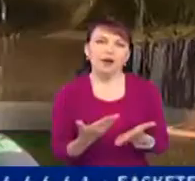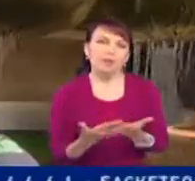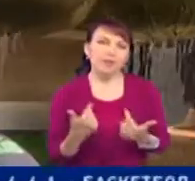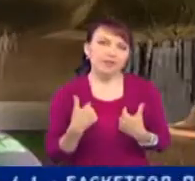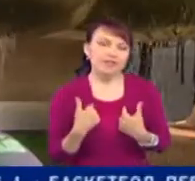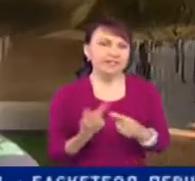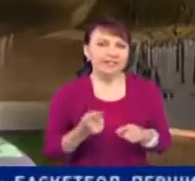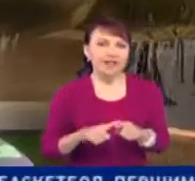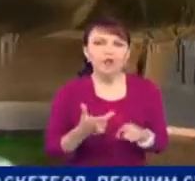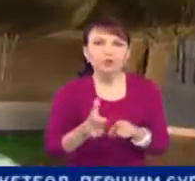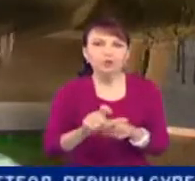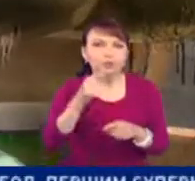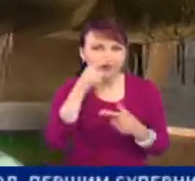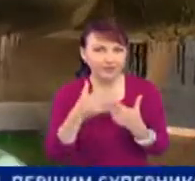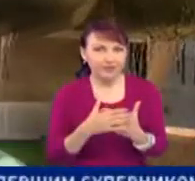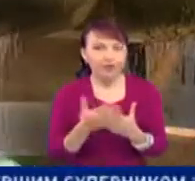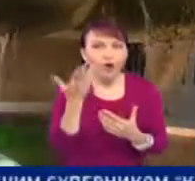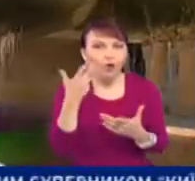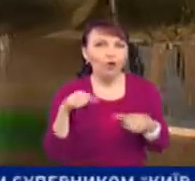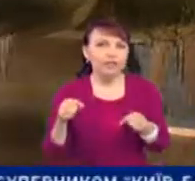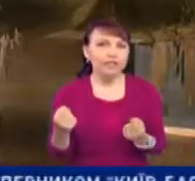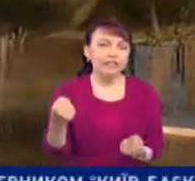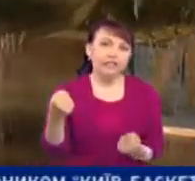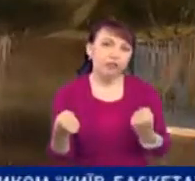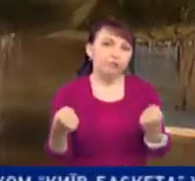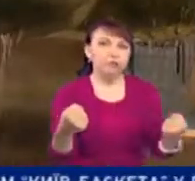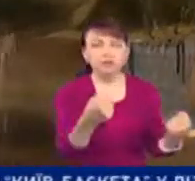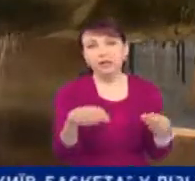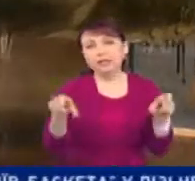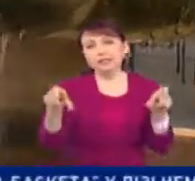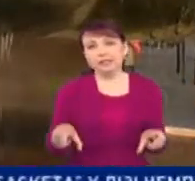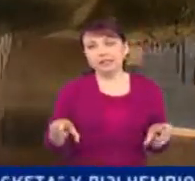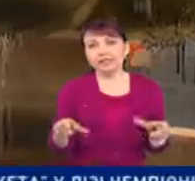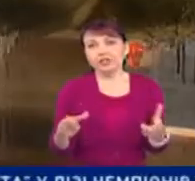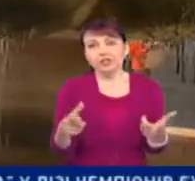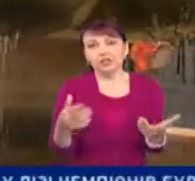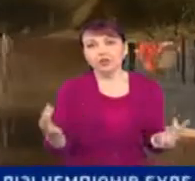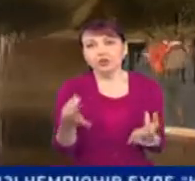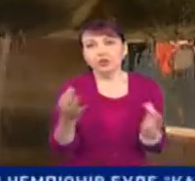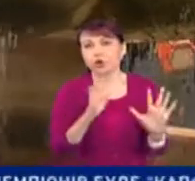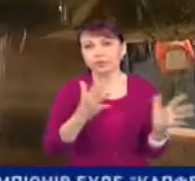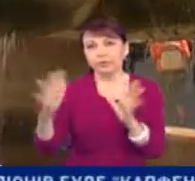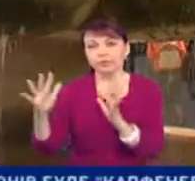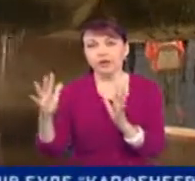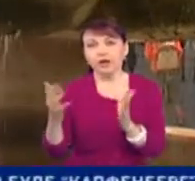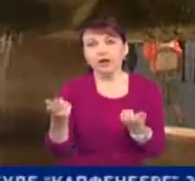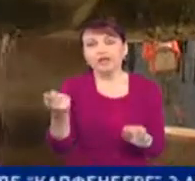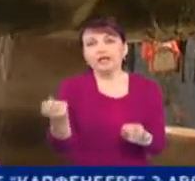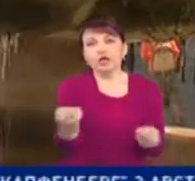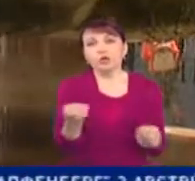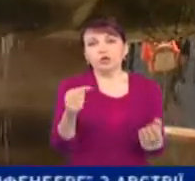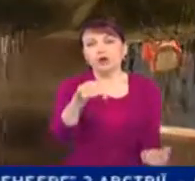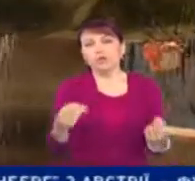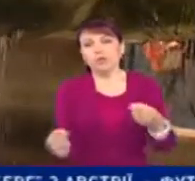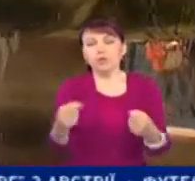це дуже близько. Коли ти їдеш в машині, ти сидиш та нічого не відбувається. Ти керуєш автомобілем. А